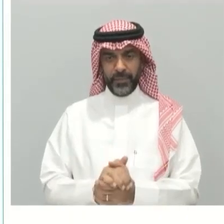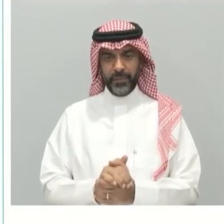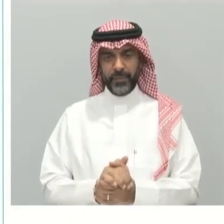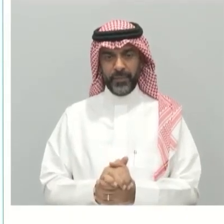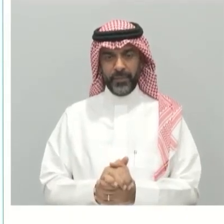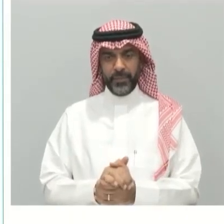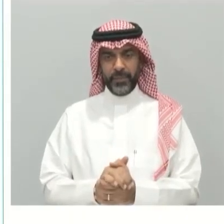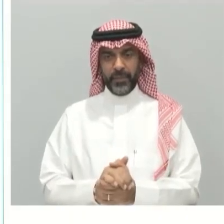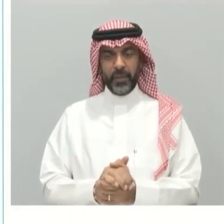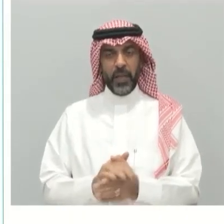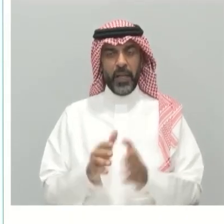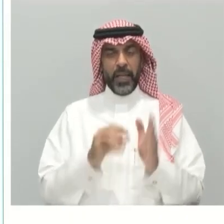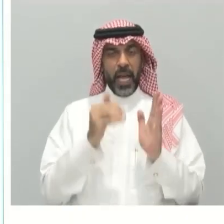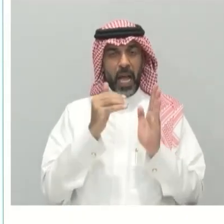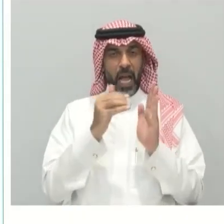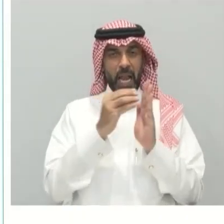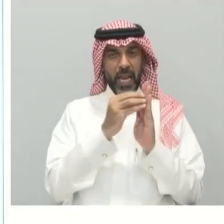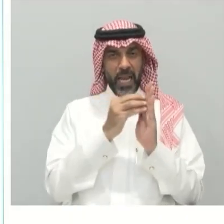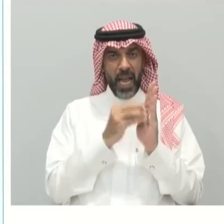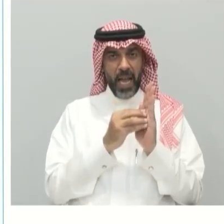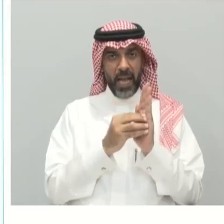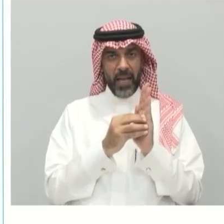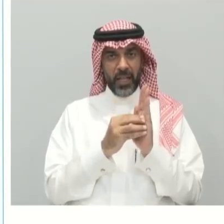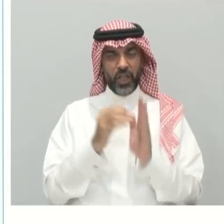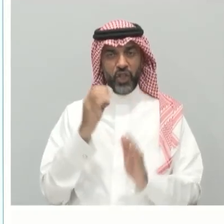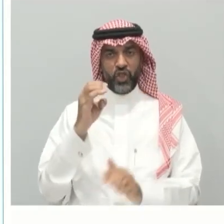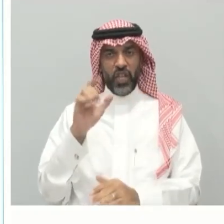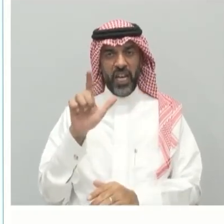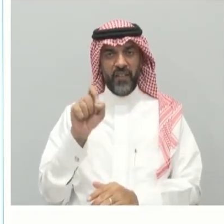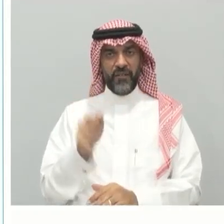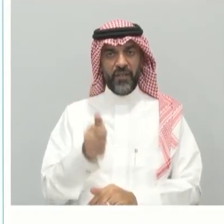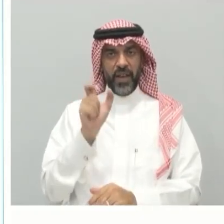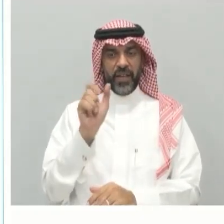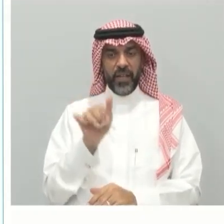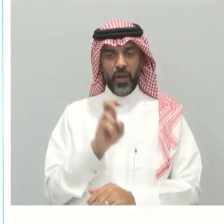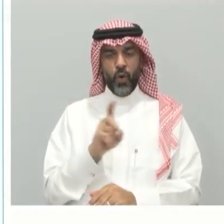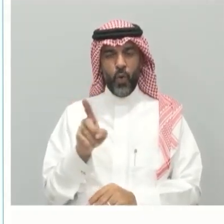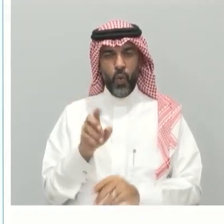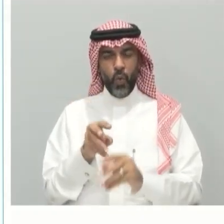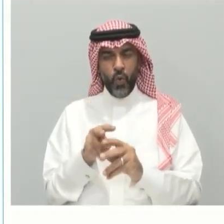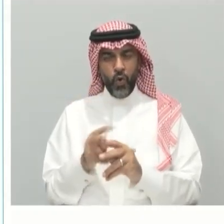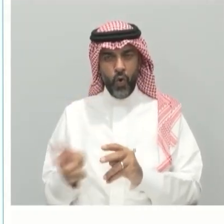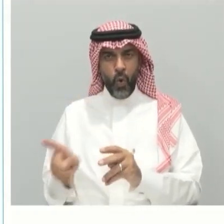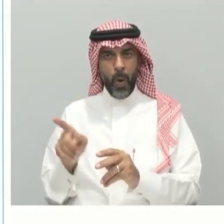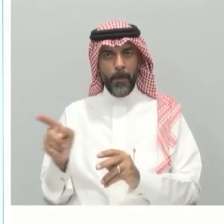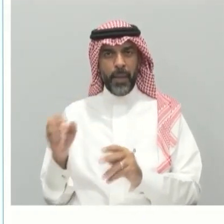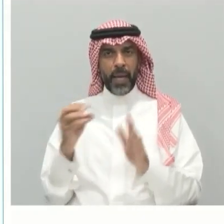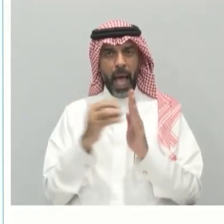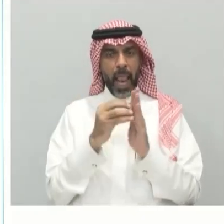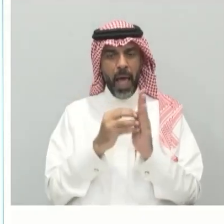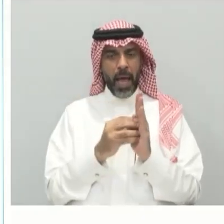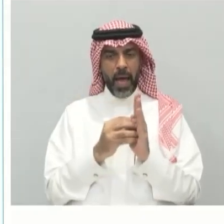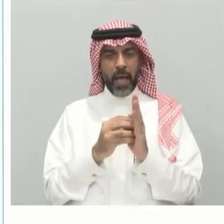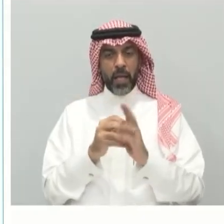طاقه الخليه الجلفانيه نوع من الخلايا الكهروكيميائيه الخلايا الكهروكيميائيه كهرباء